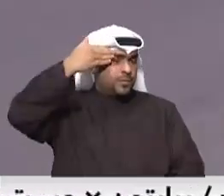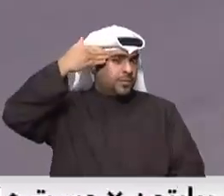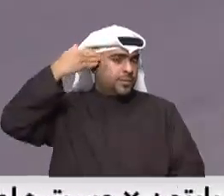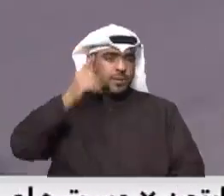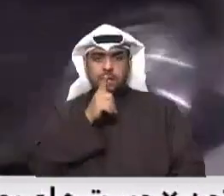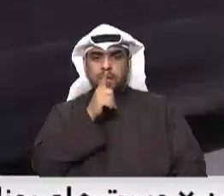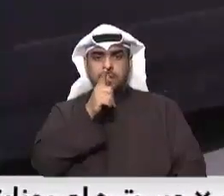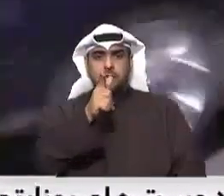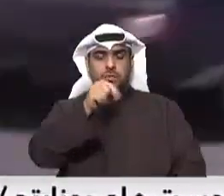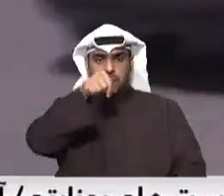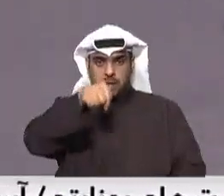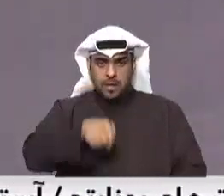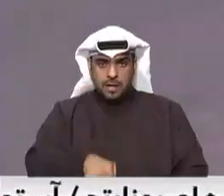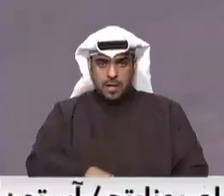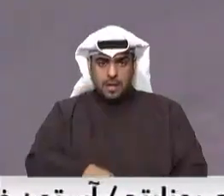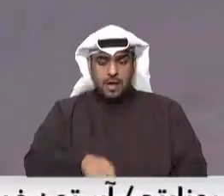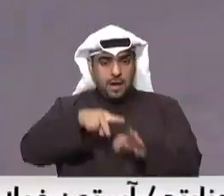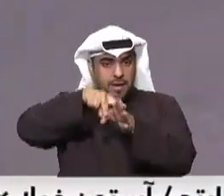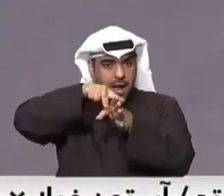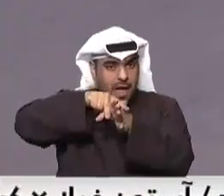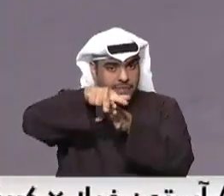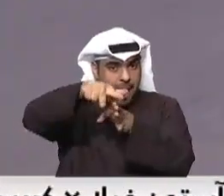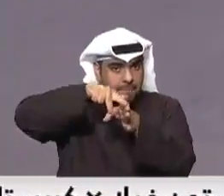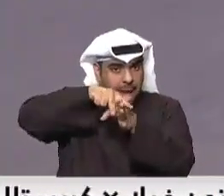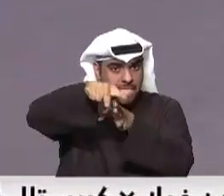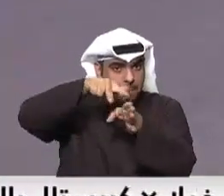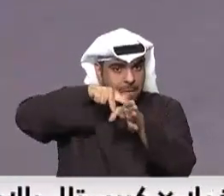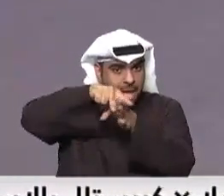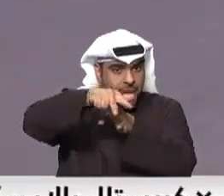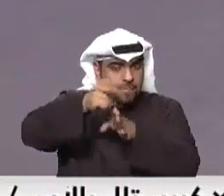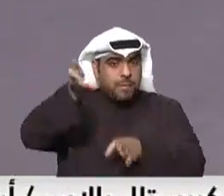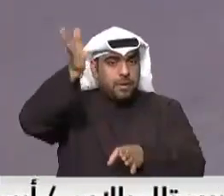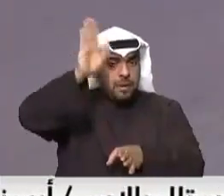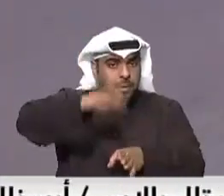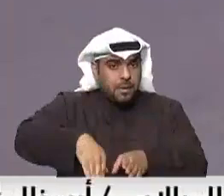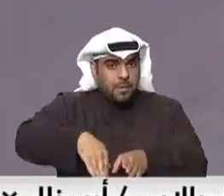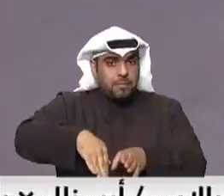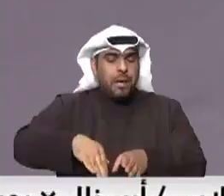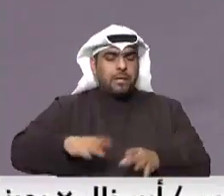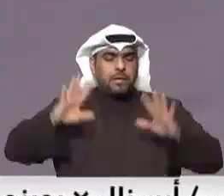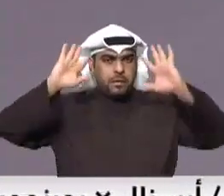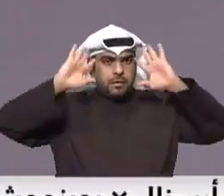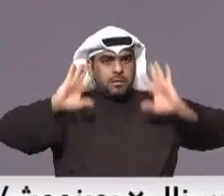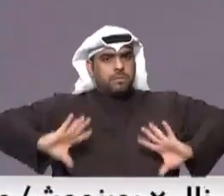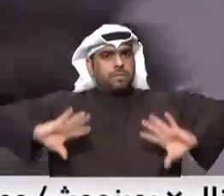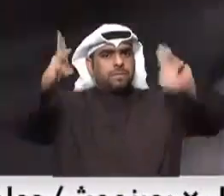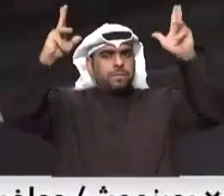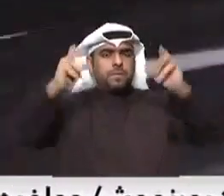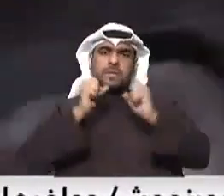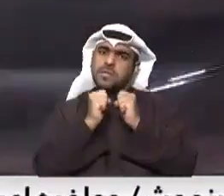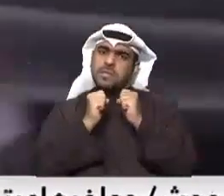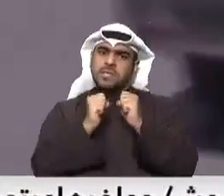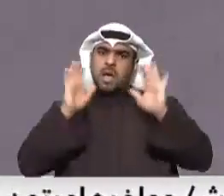الموقف والهدوء هشا في ظل تصاعد الاعتداءات الإسرائيلية رغم التفاهمات